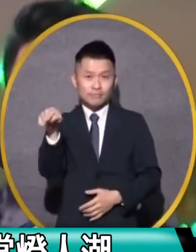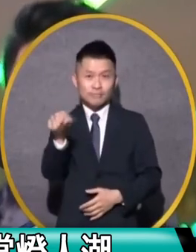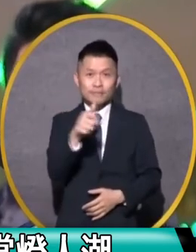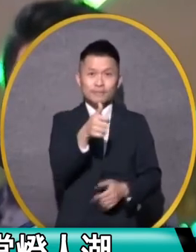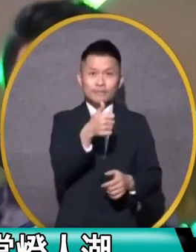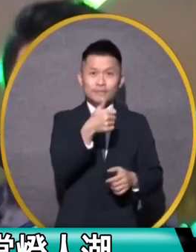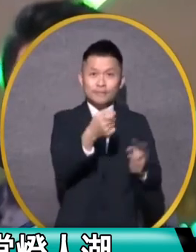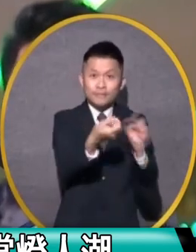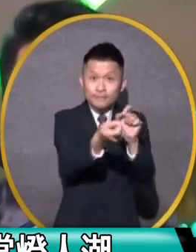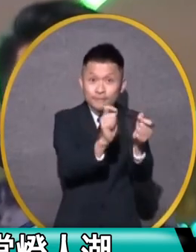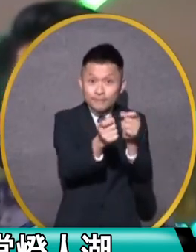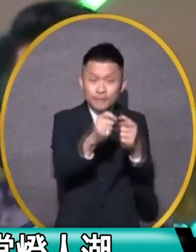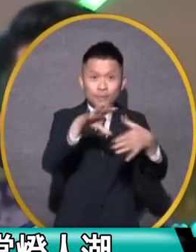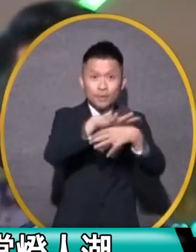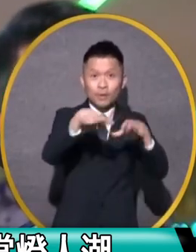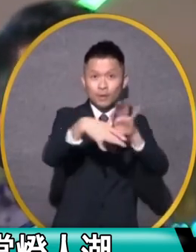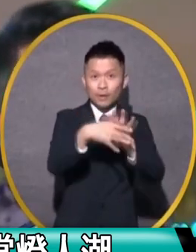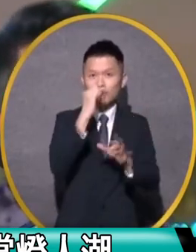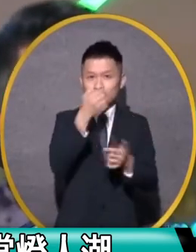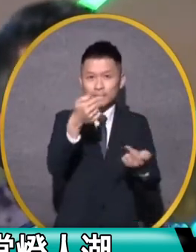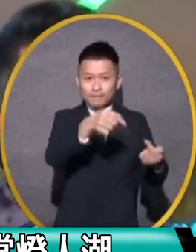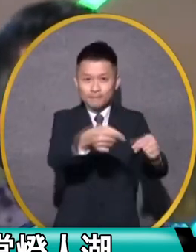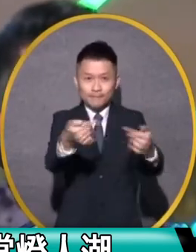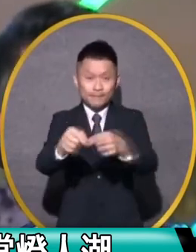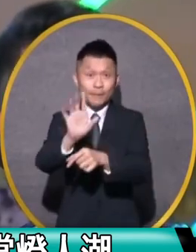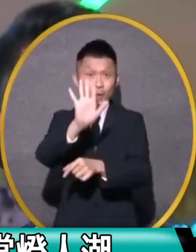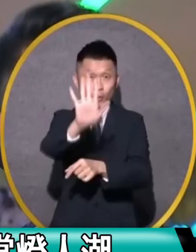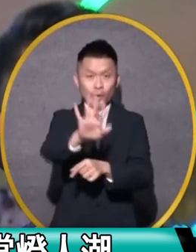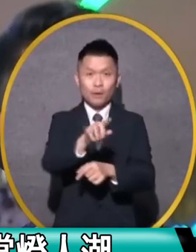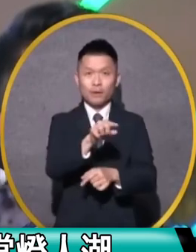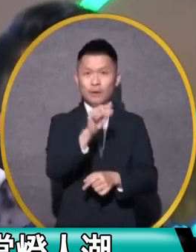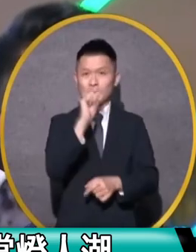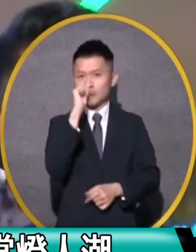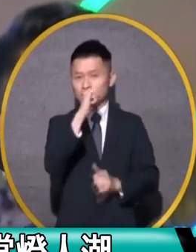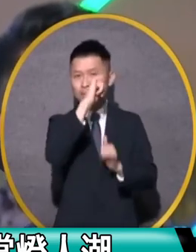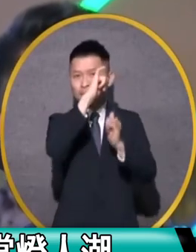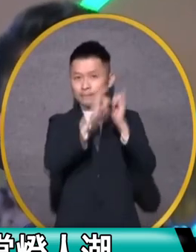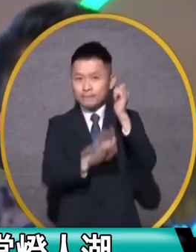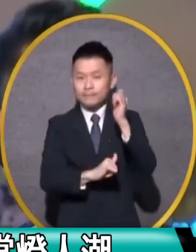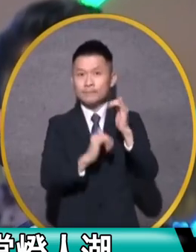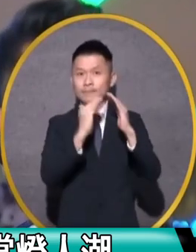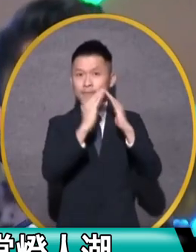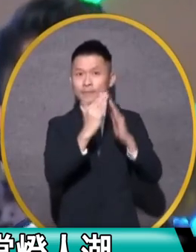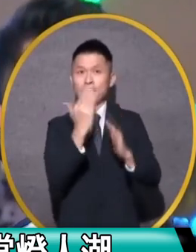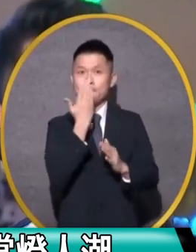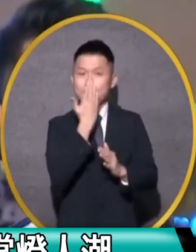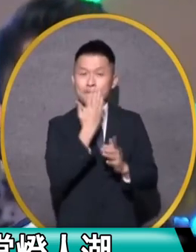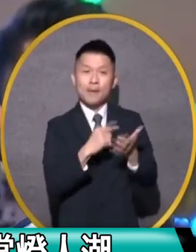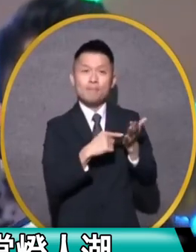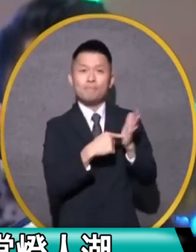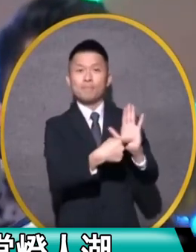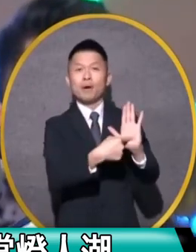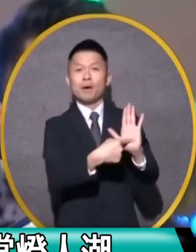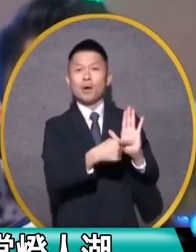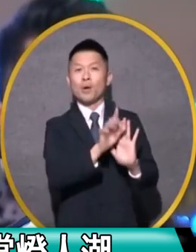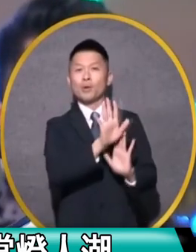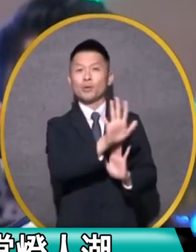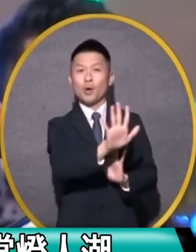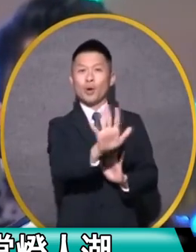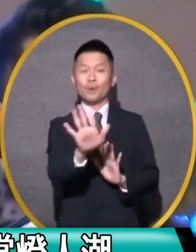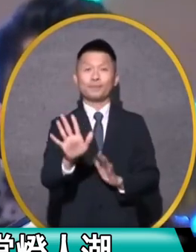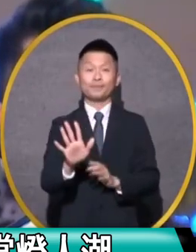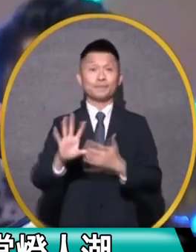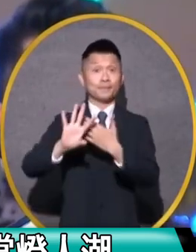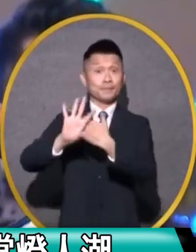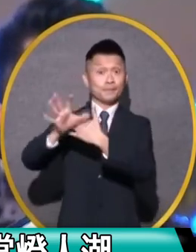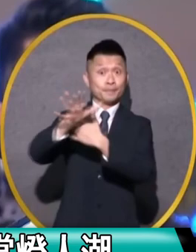文化特色，展现出当地独特的历史跟城市的魅力，也吸引了许多的国际观